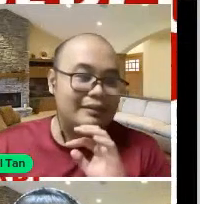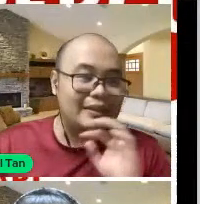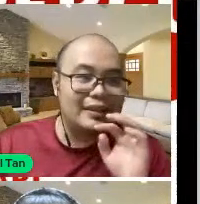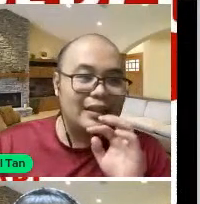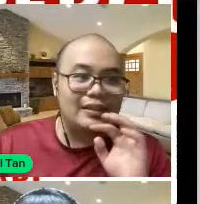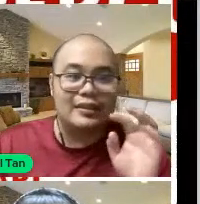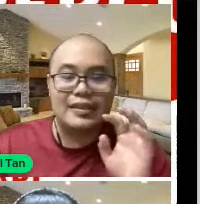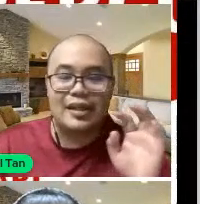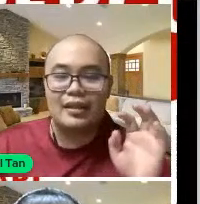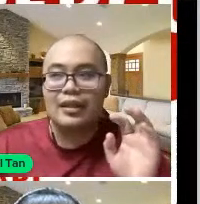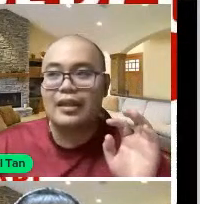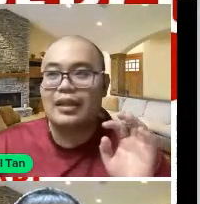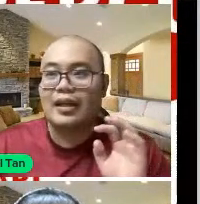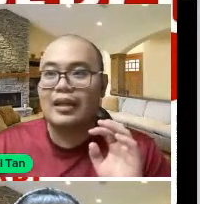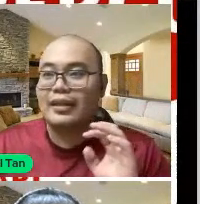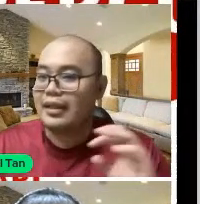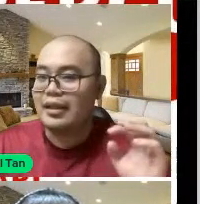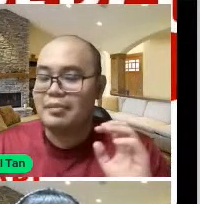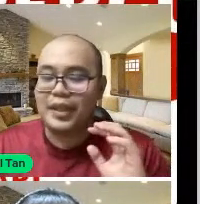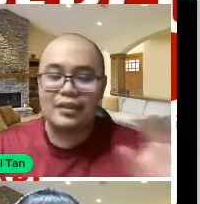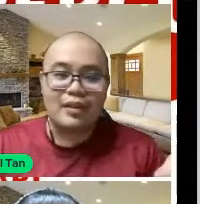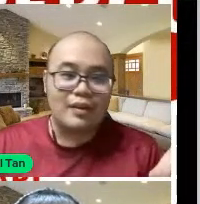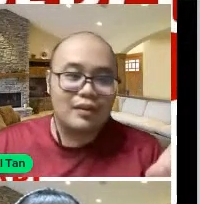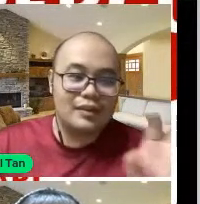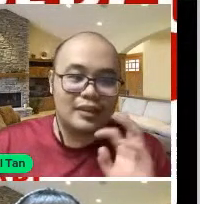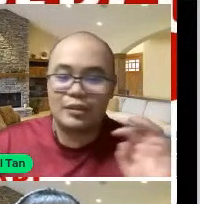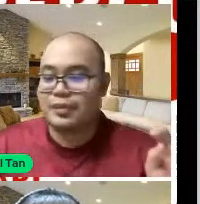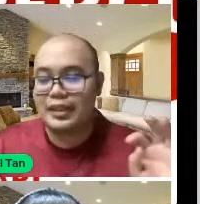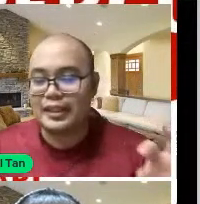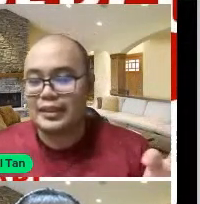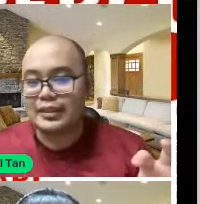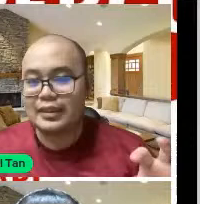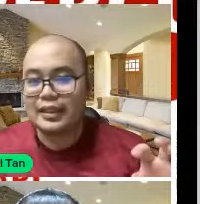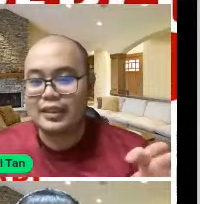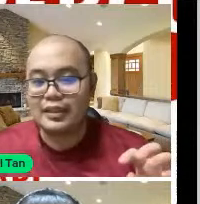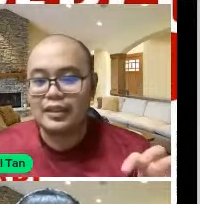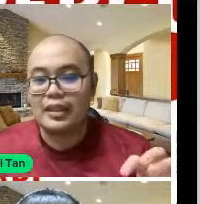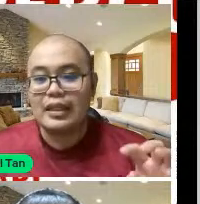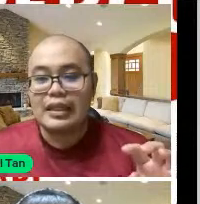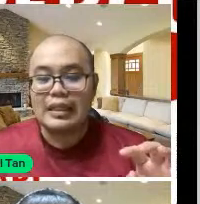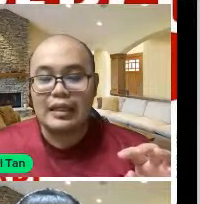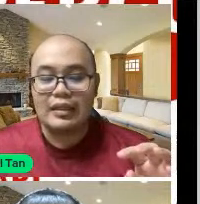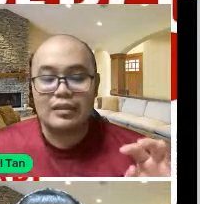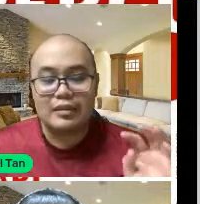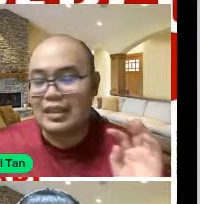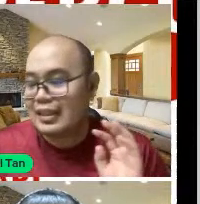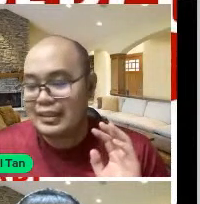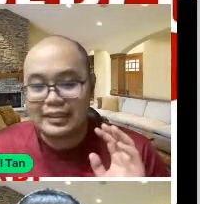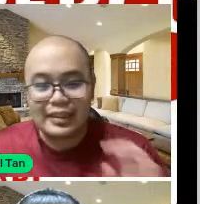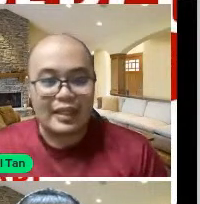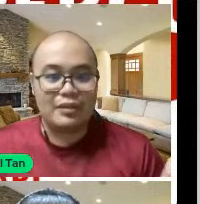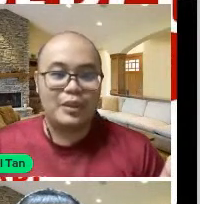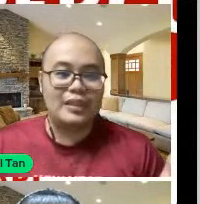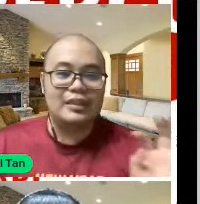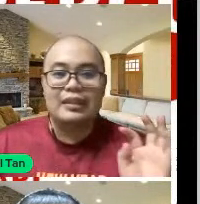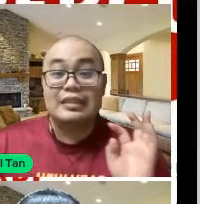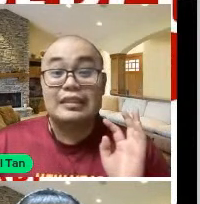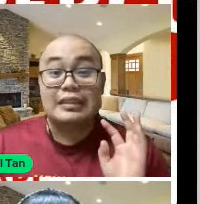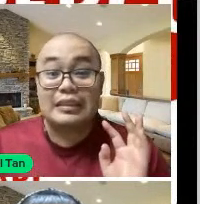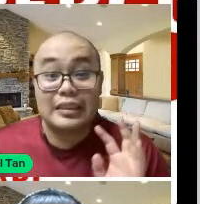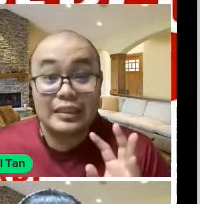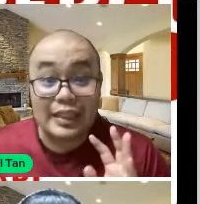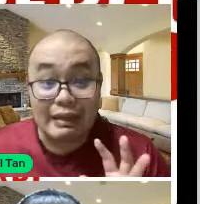kita atas cerita tentang mitos ataupun Legenda dan tentang kisah